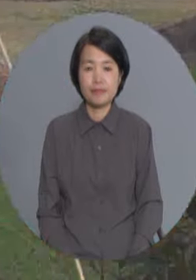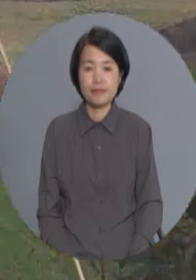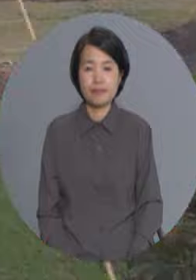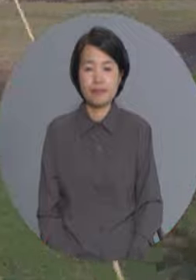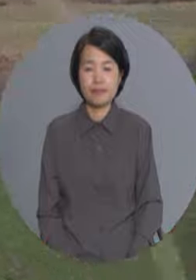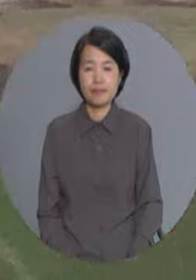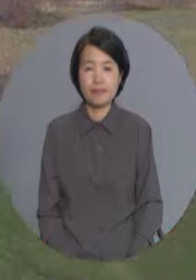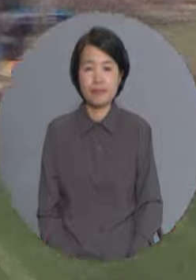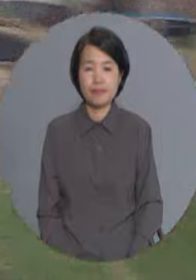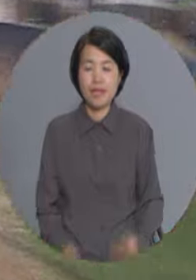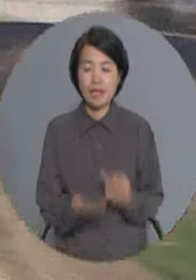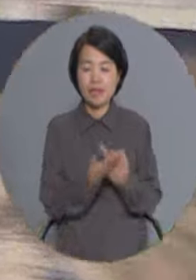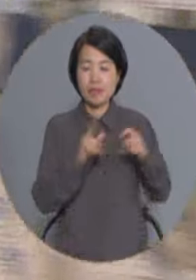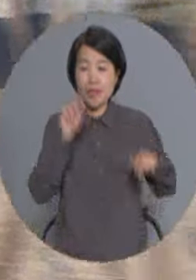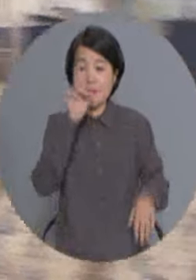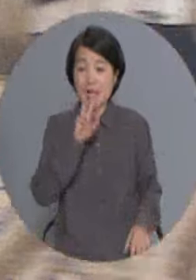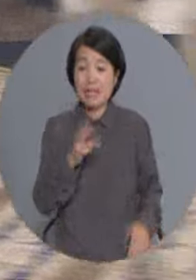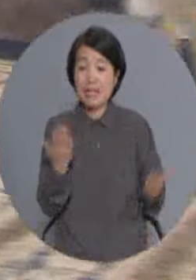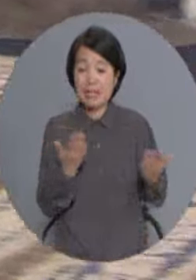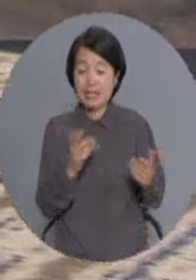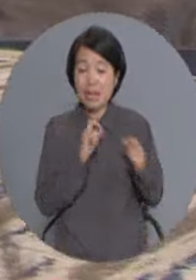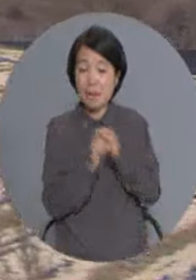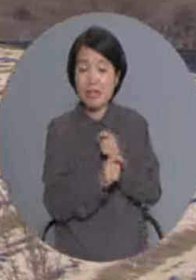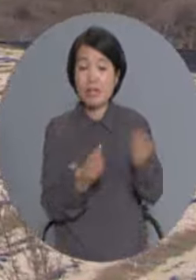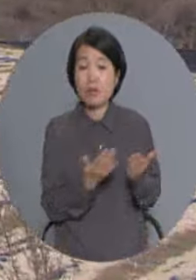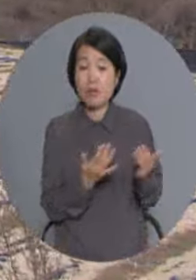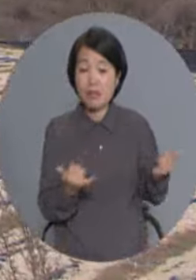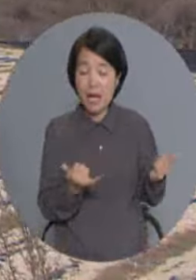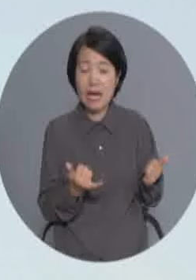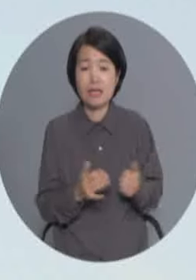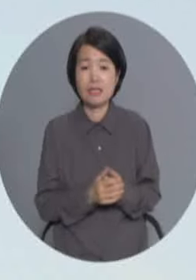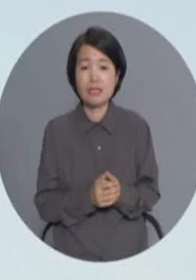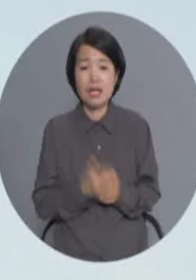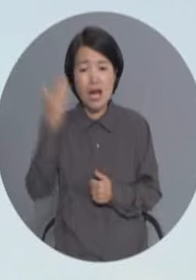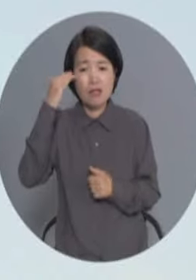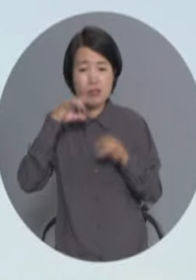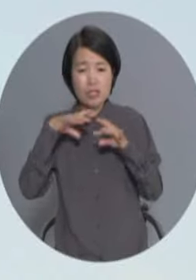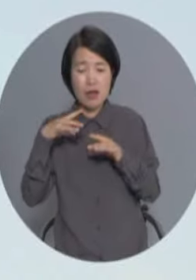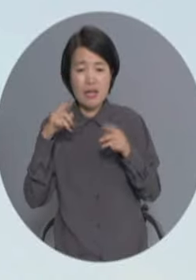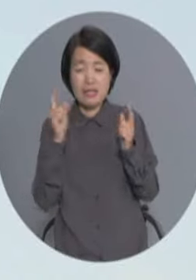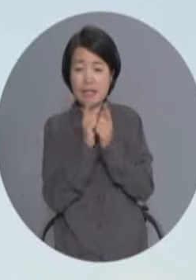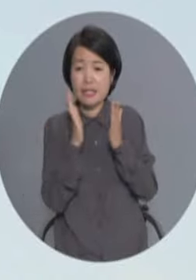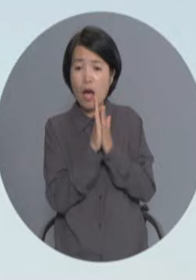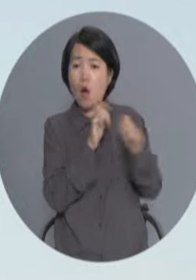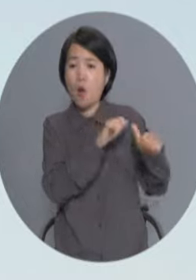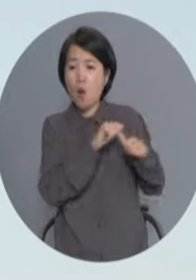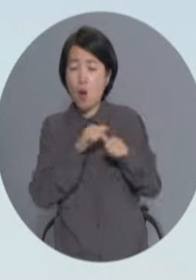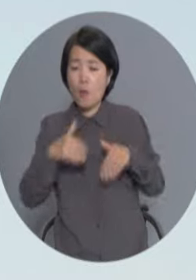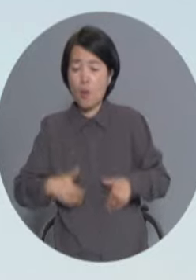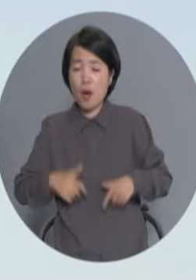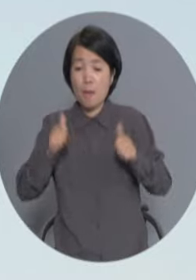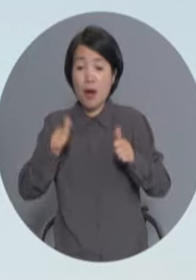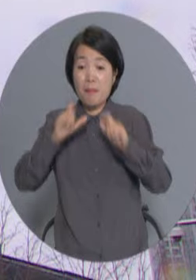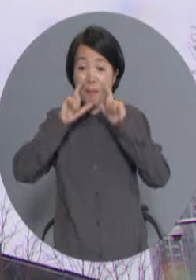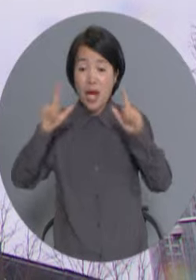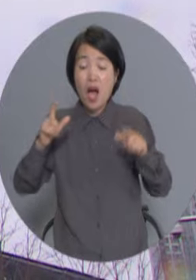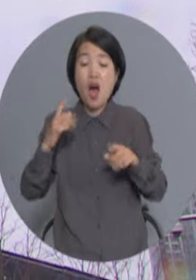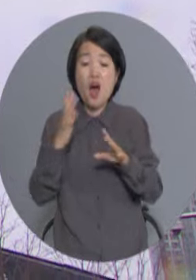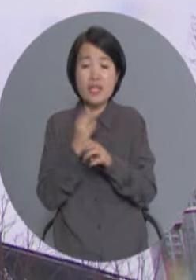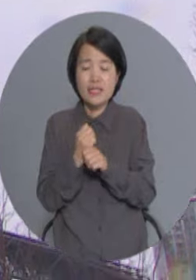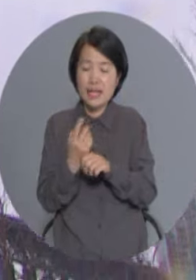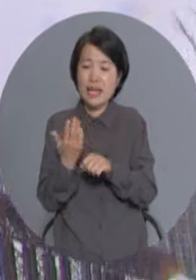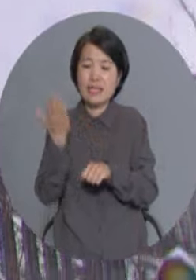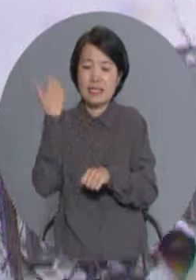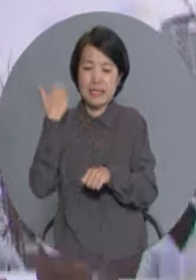정리했습니다 섬지역 발전소에서 일하는 하청노동자들을 직접 고용해야 한다는 법원 판결이 나온 건 지난해